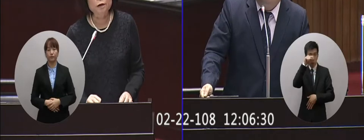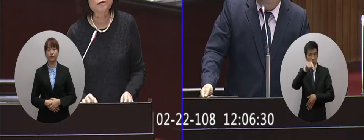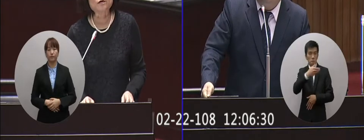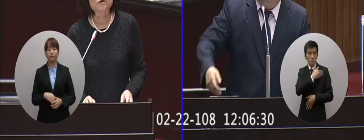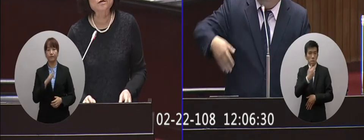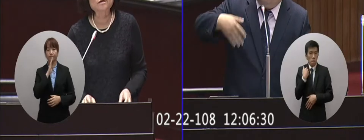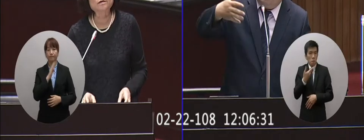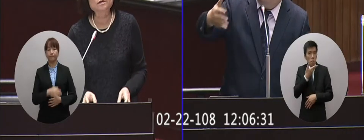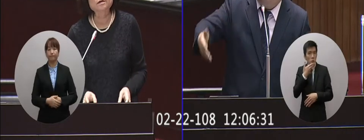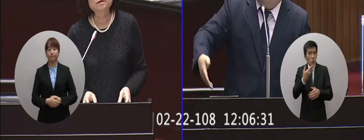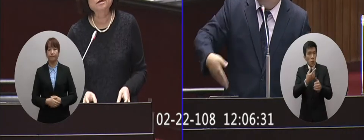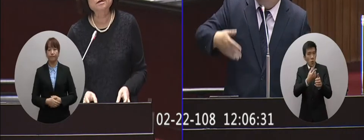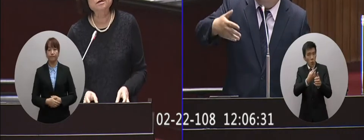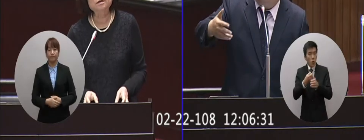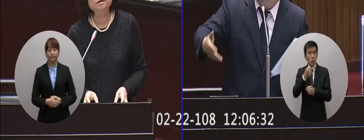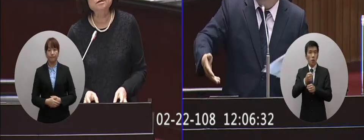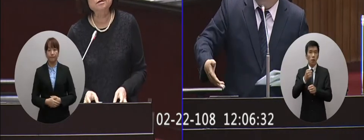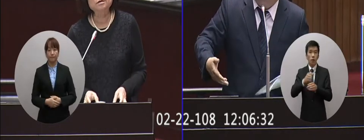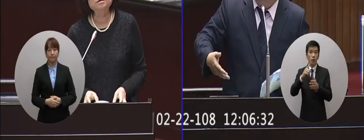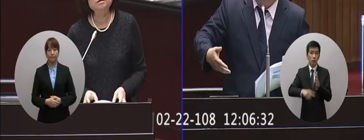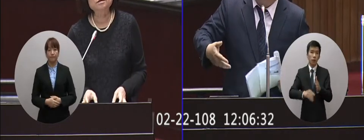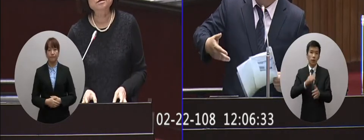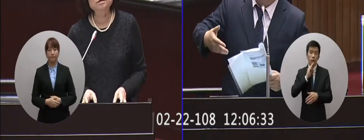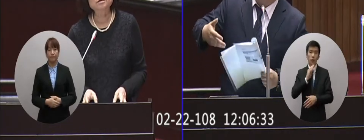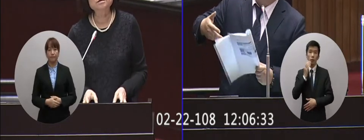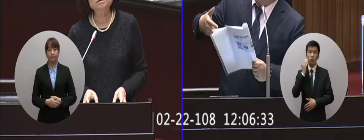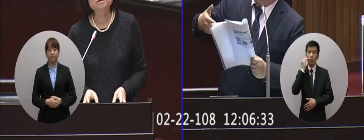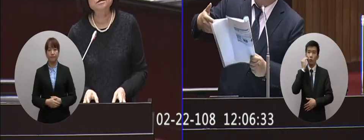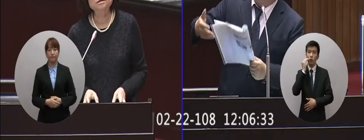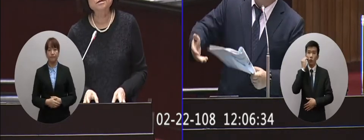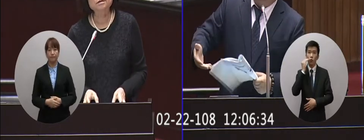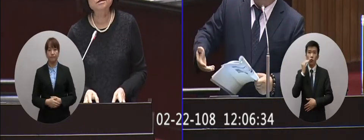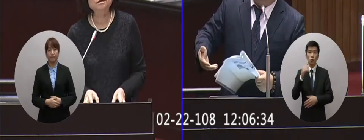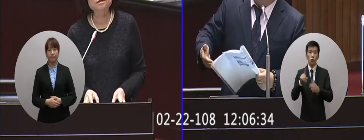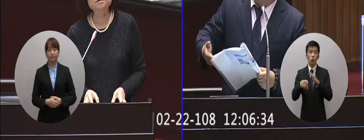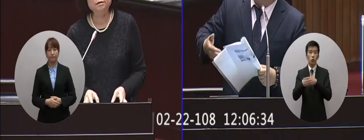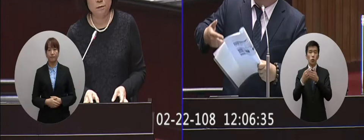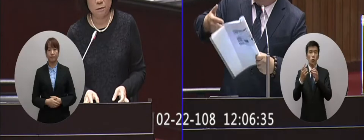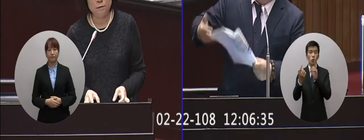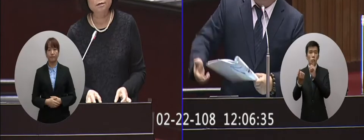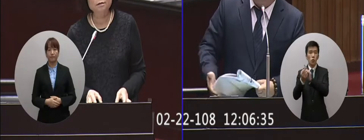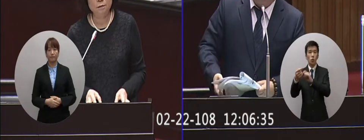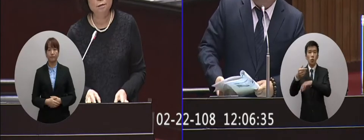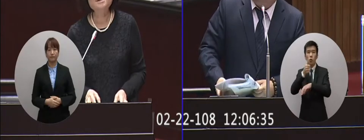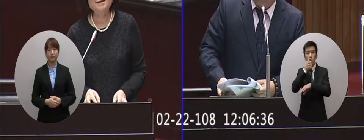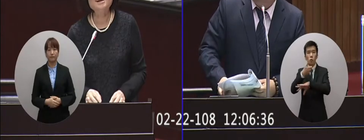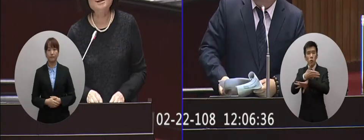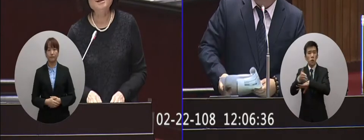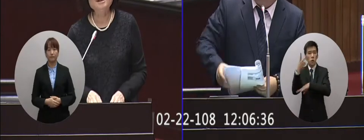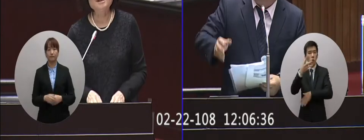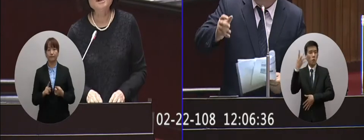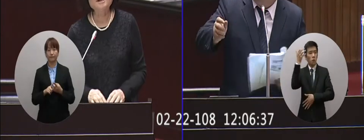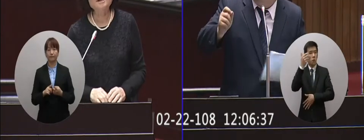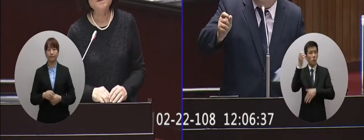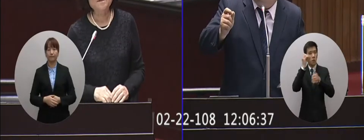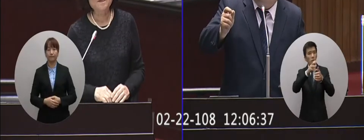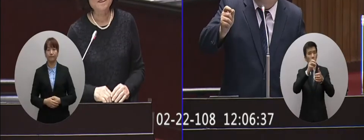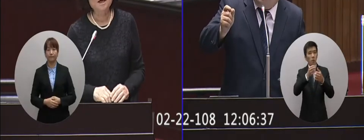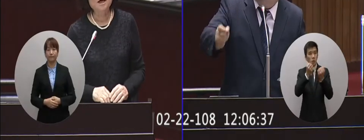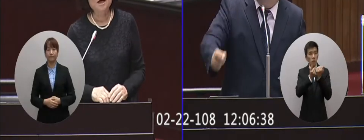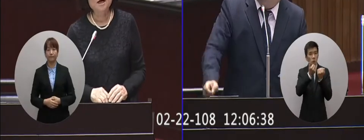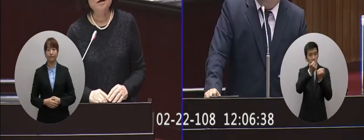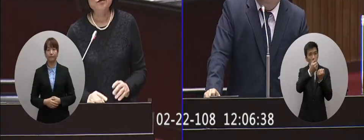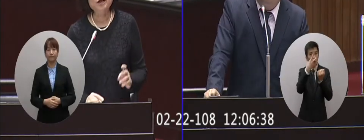因的。 是， 如果我们单是就从他对故乡的感情或者是道德劝说，我想这种诱